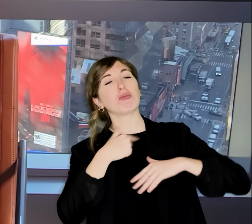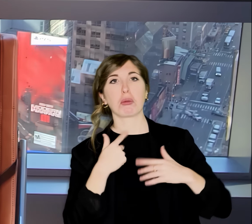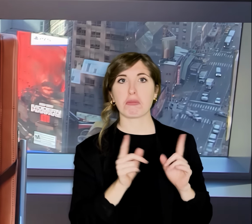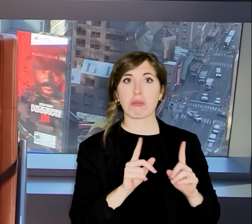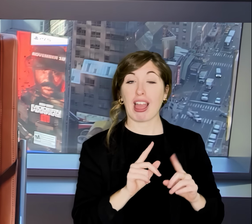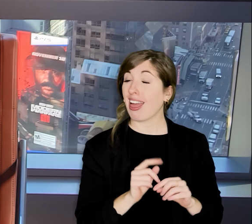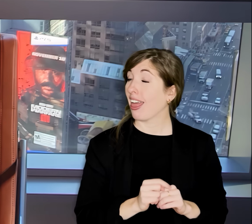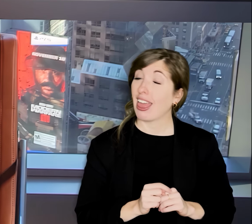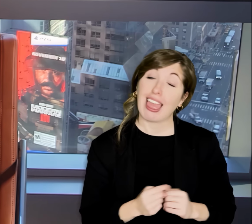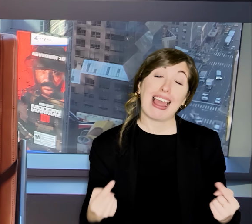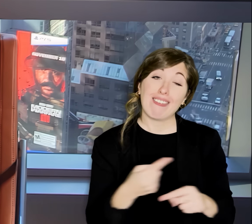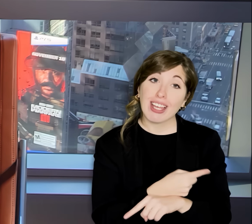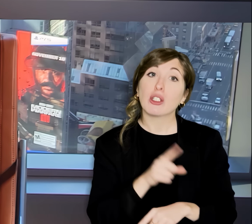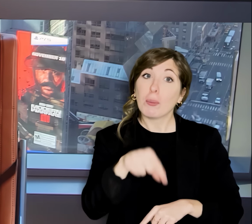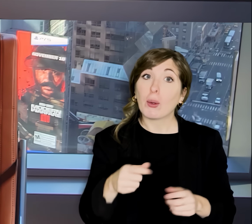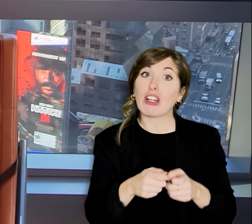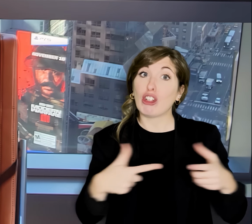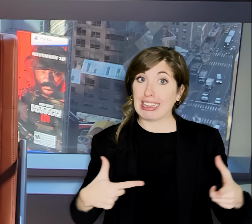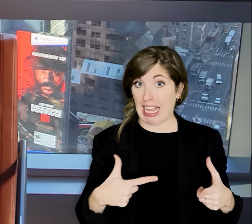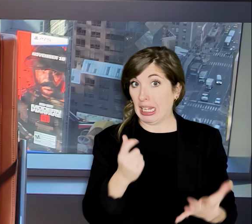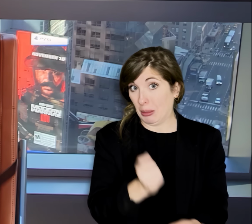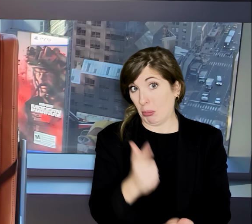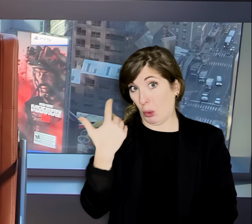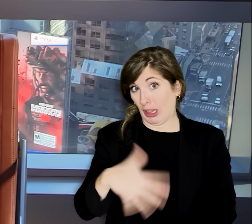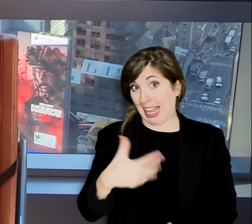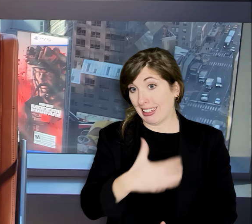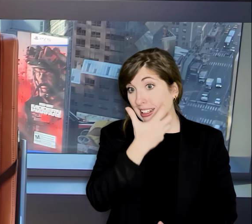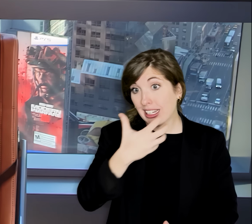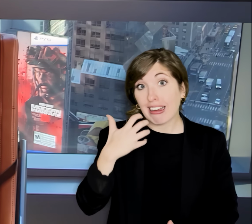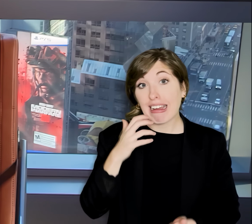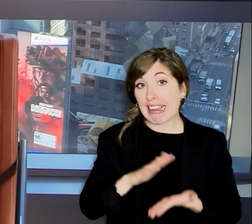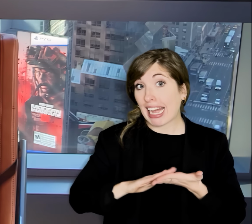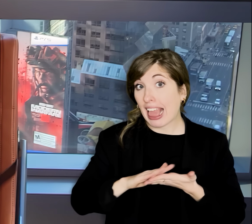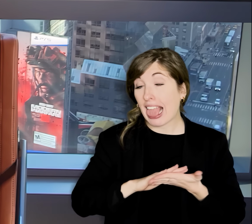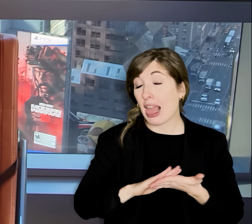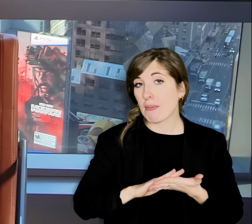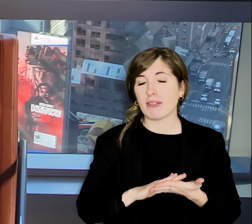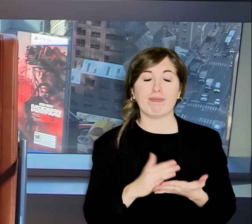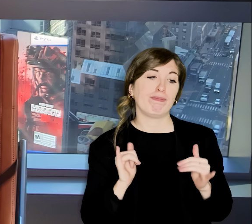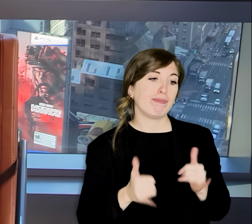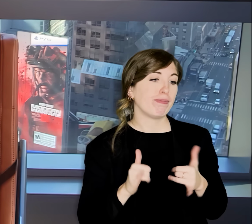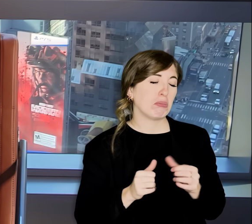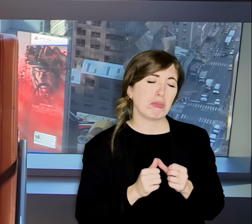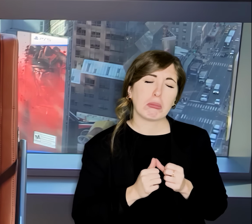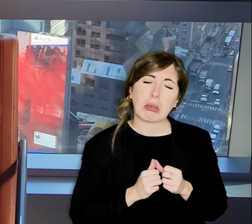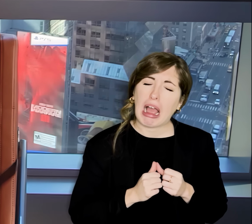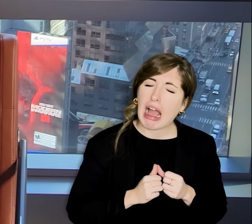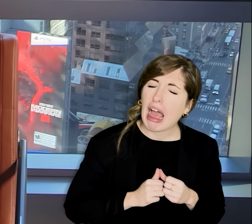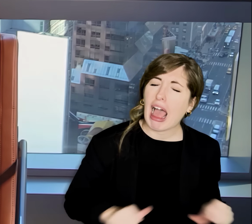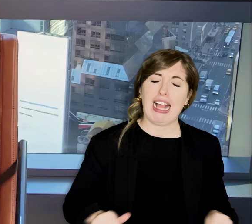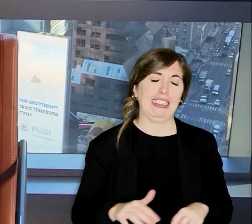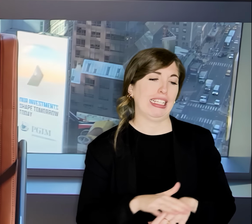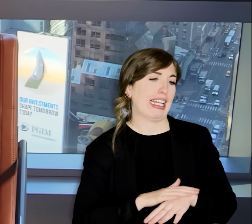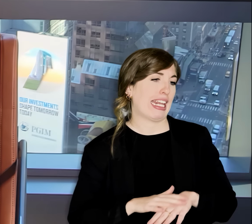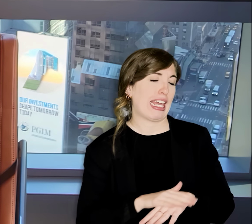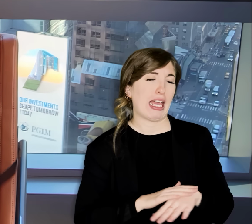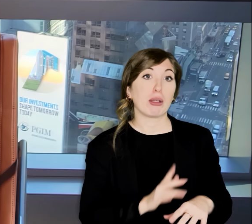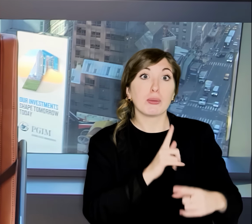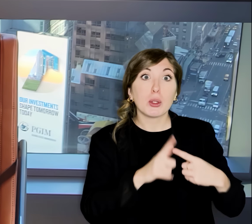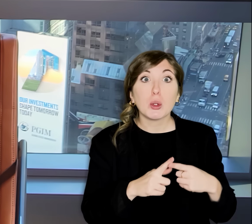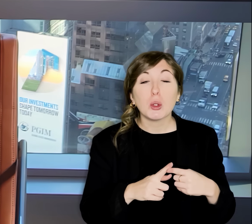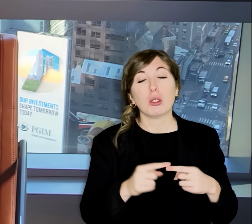città è importantissimo ad Edu guardi fondamentale e soprattutto ancora